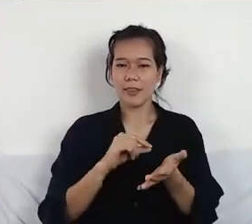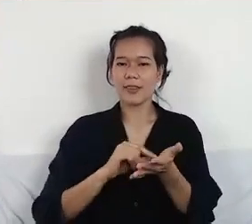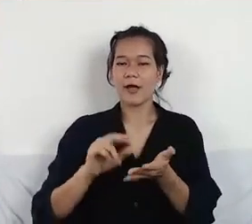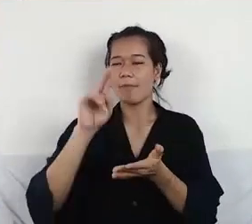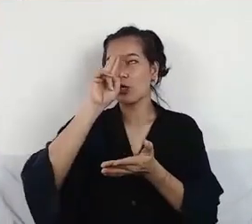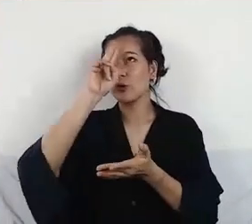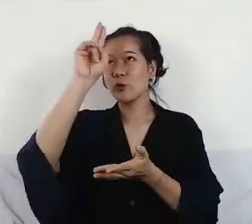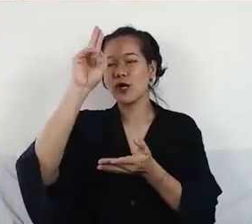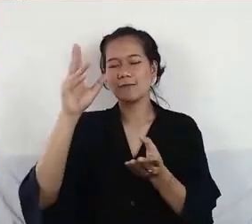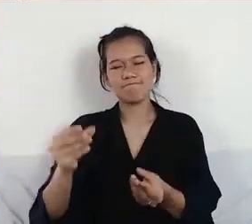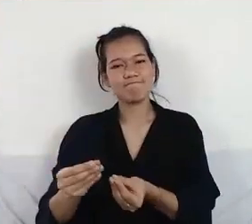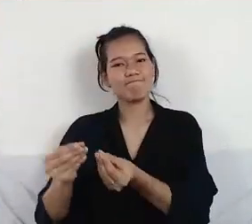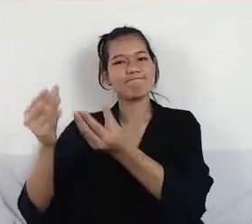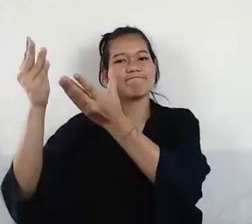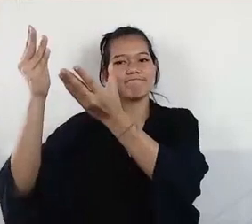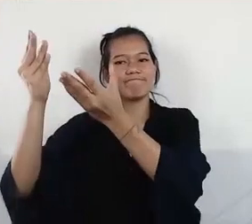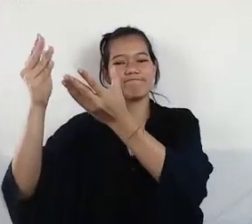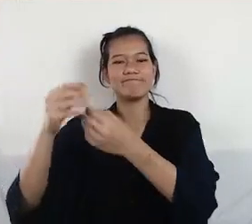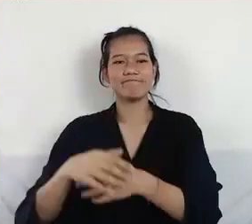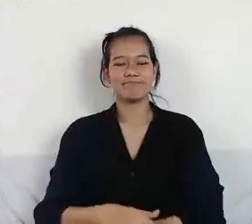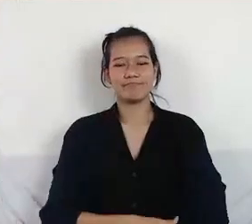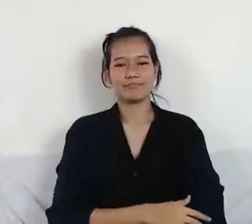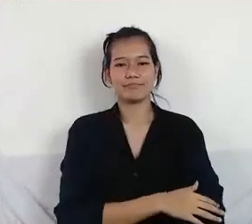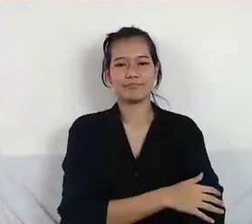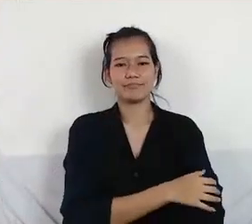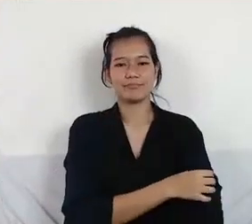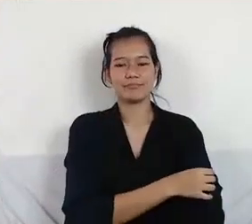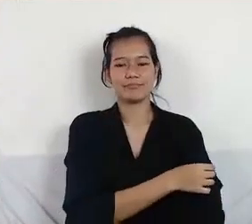Tuhan bolehlah dimuliakan.